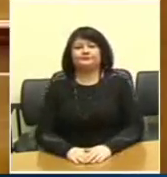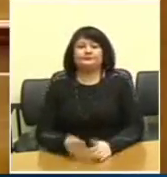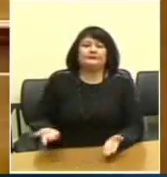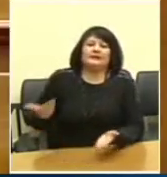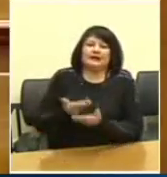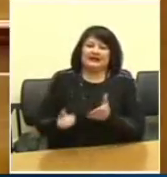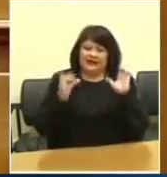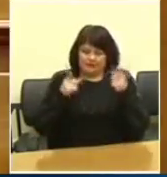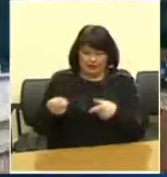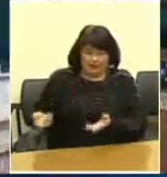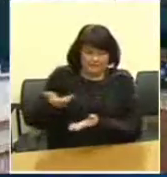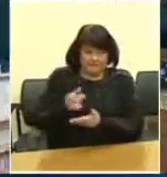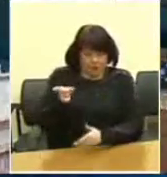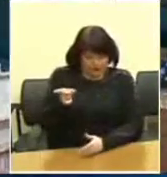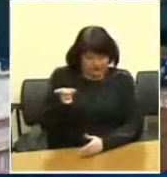η Νέα Δημοκρατία.